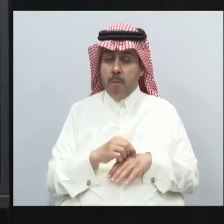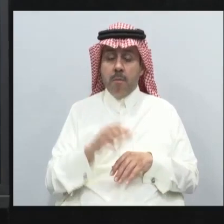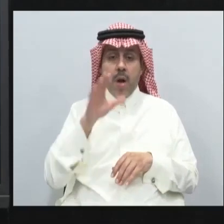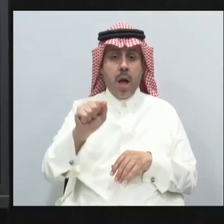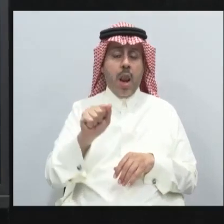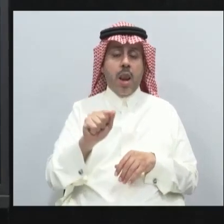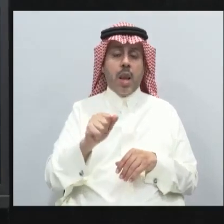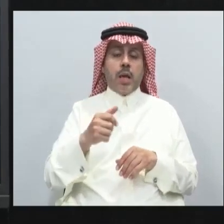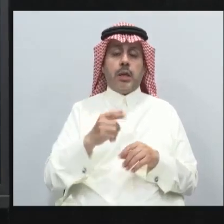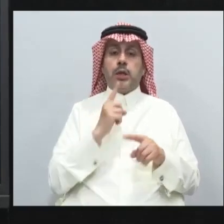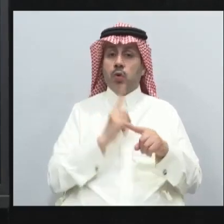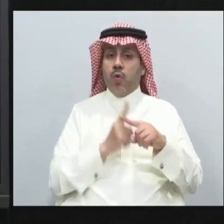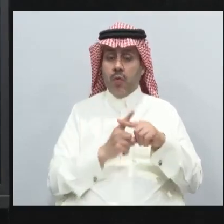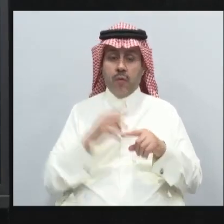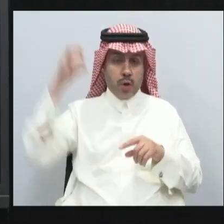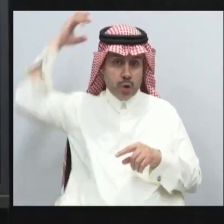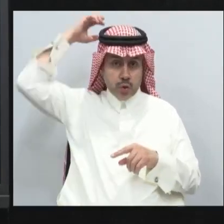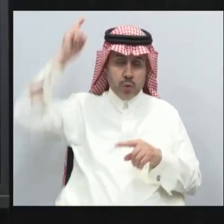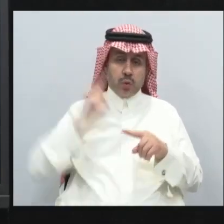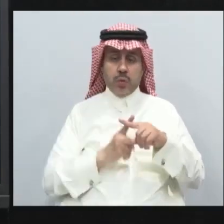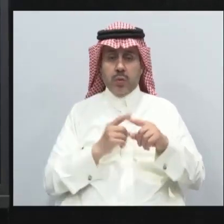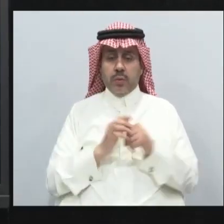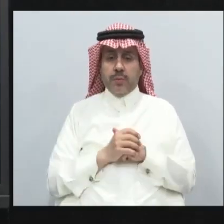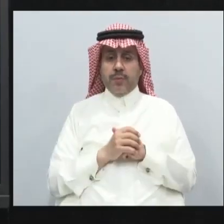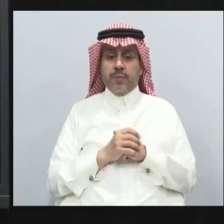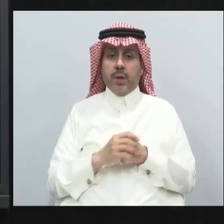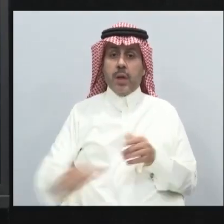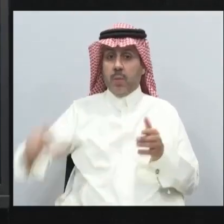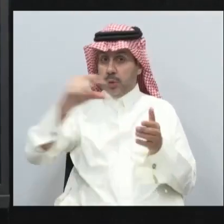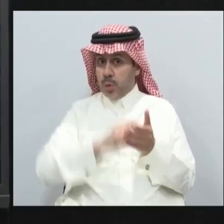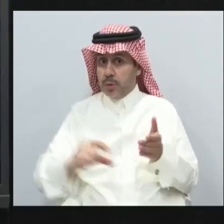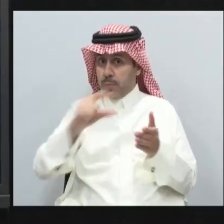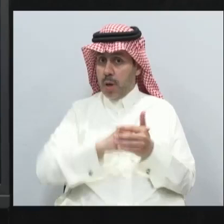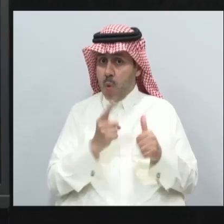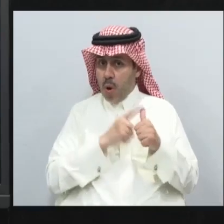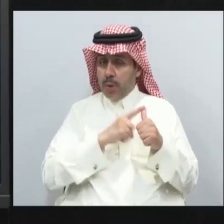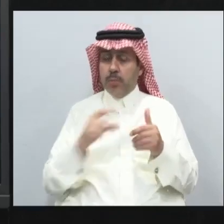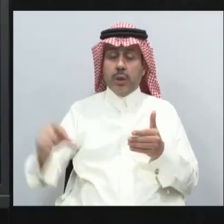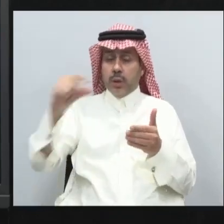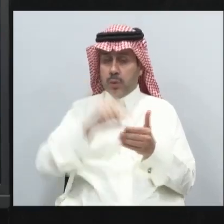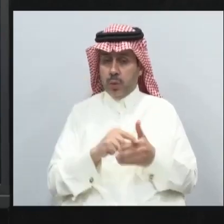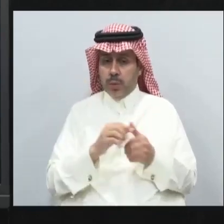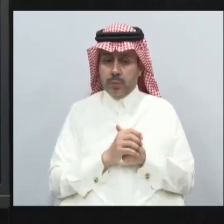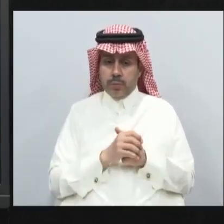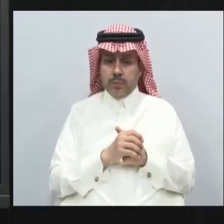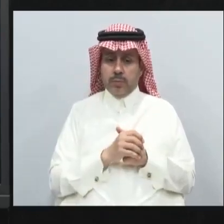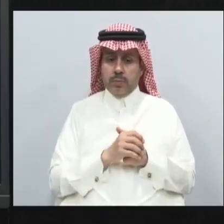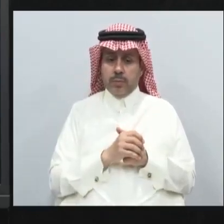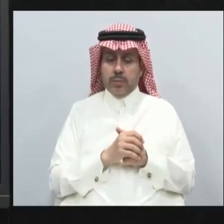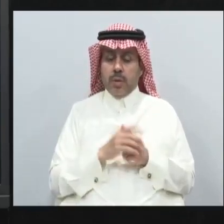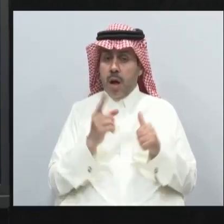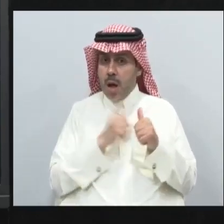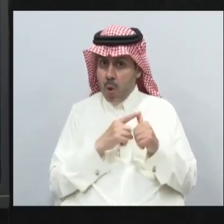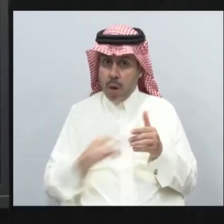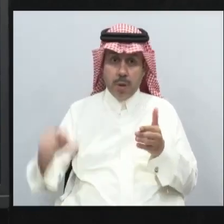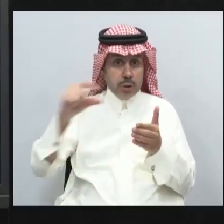فاول ما تدعوهم اليه بماذا امره النبي صلى الله عليه وسلم اول ما يدعو معاذ